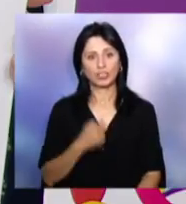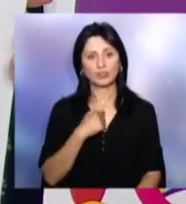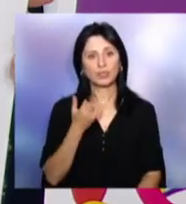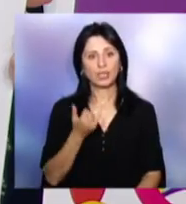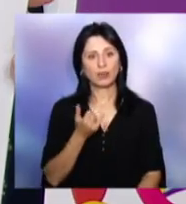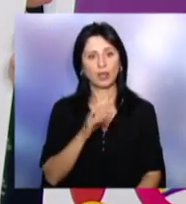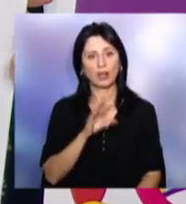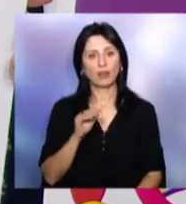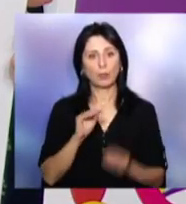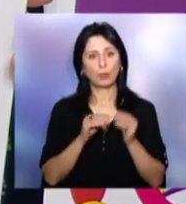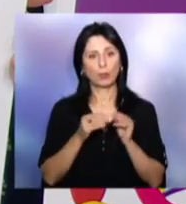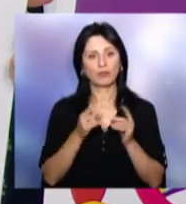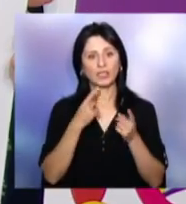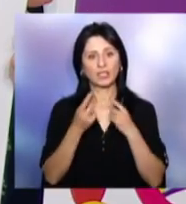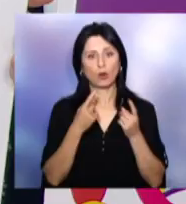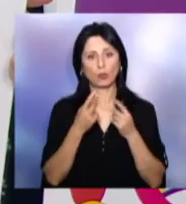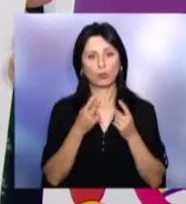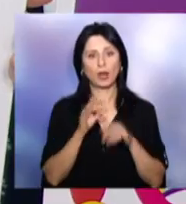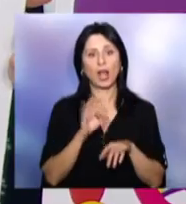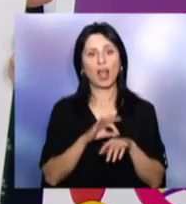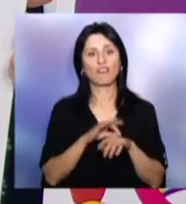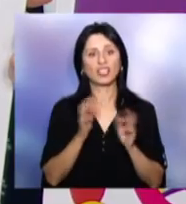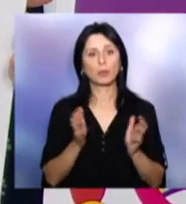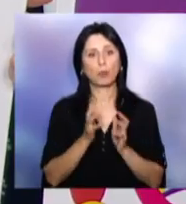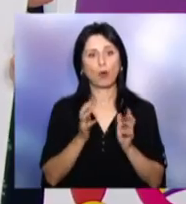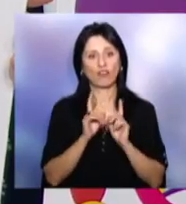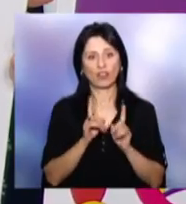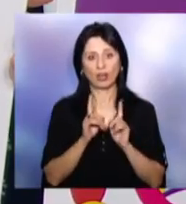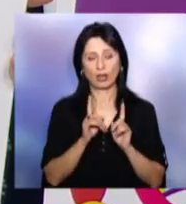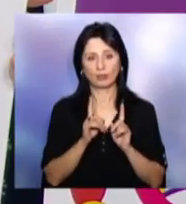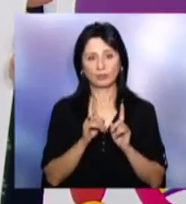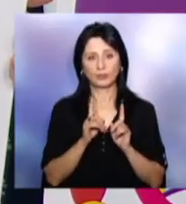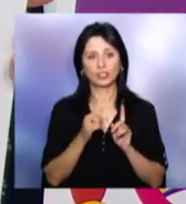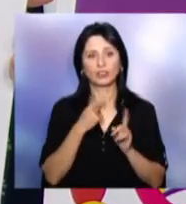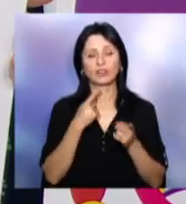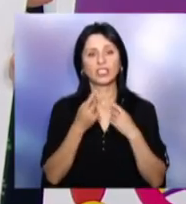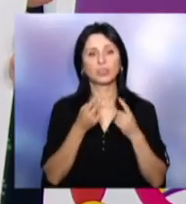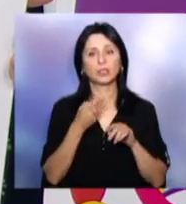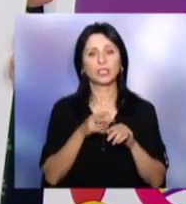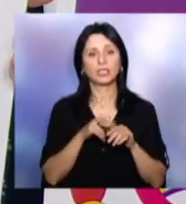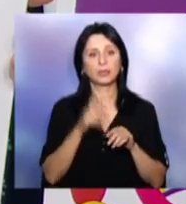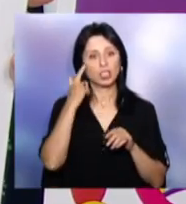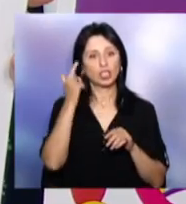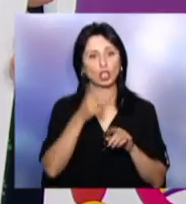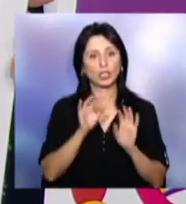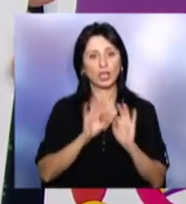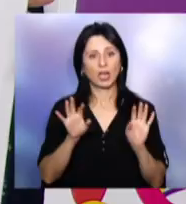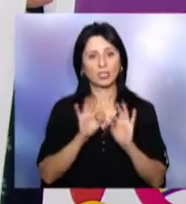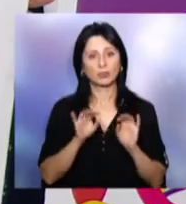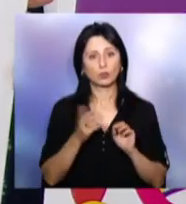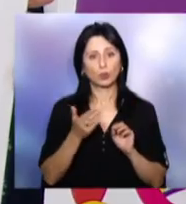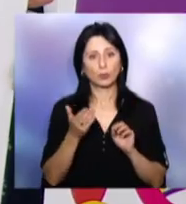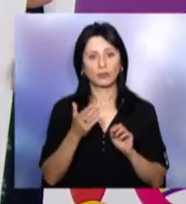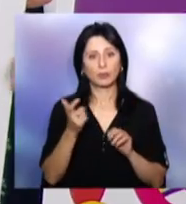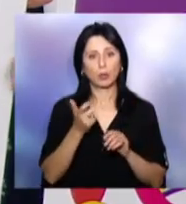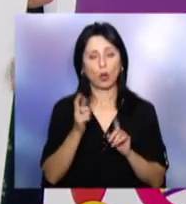ახლა ყველა პრობლემაზე ვსაუბრობთ ავადმყოფის მოვლის ჭრილში. ანუ ჩვენ საუბრობთ იმ ცოდნის გაზიარებით,